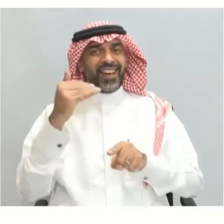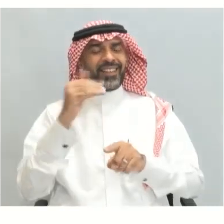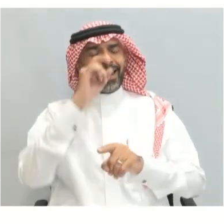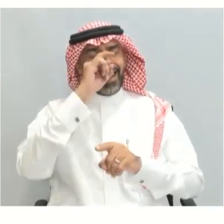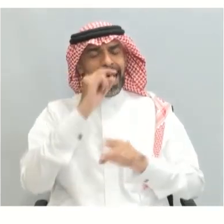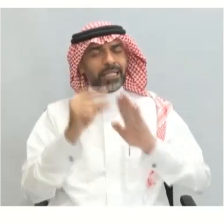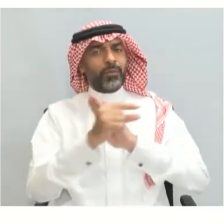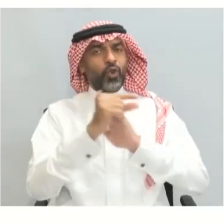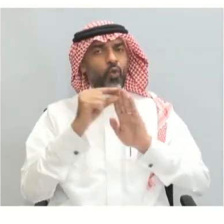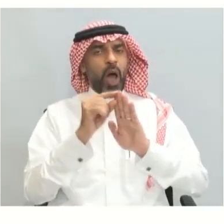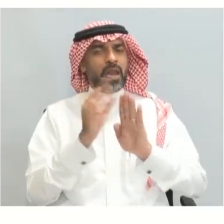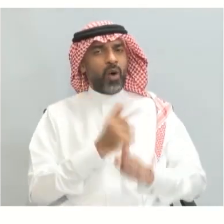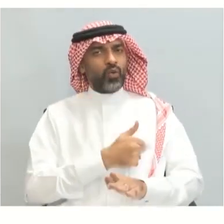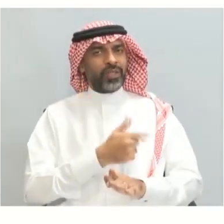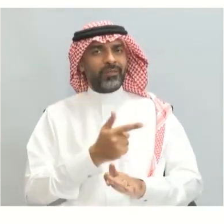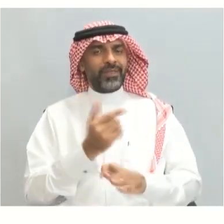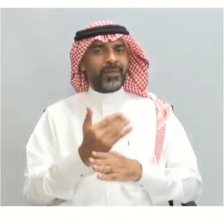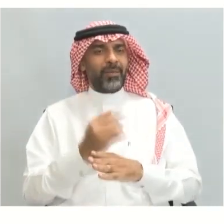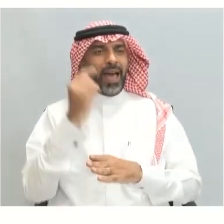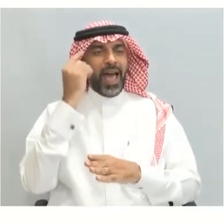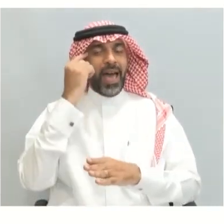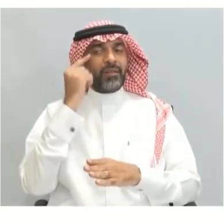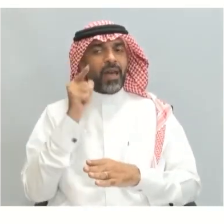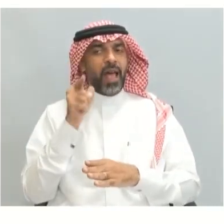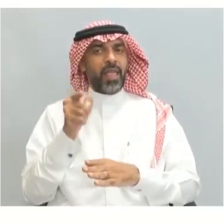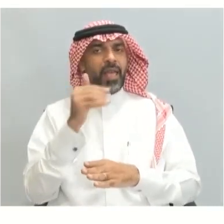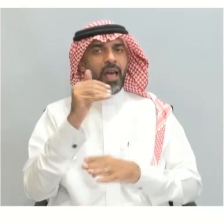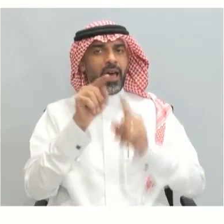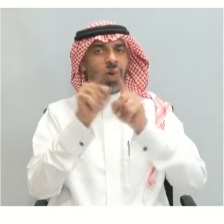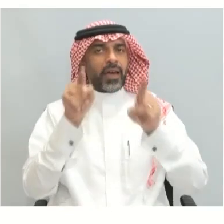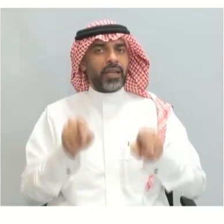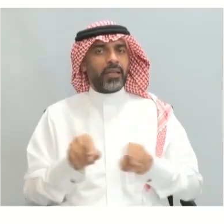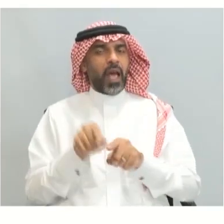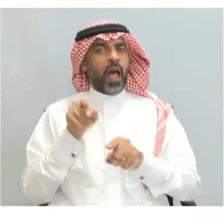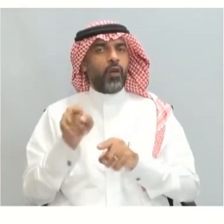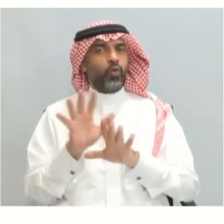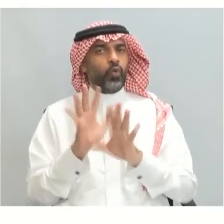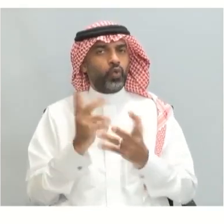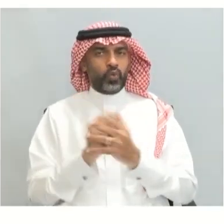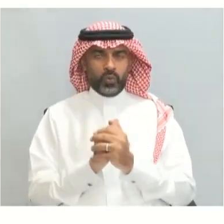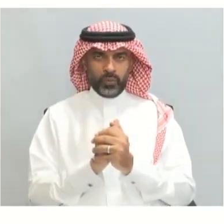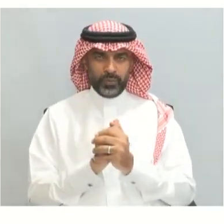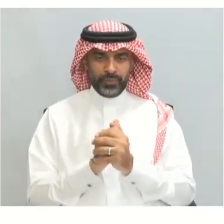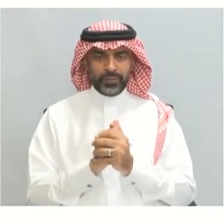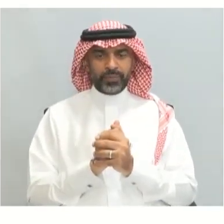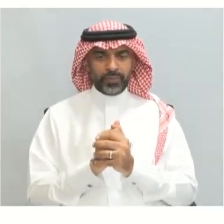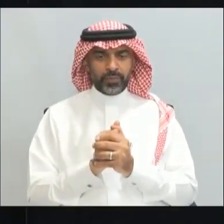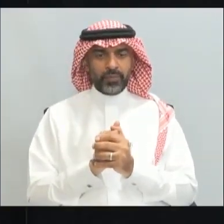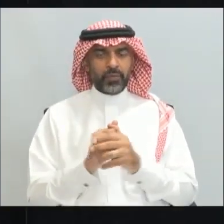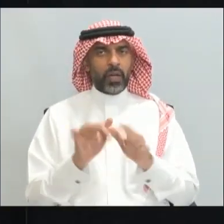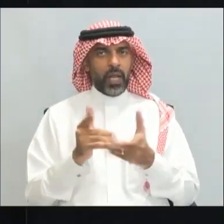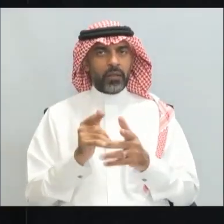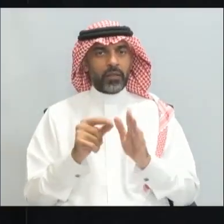مسمى لكي نعرف احسنتم لكي نعرف لما هذه الخريطه رسمت وما هي